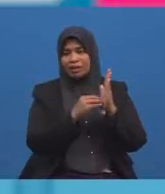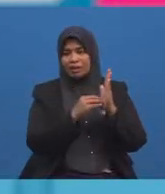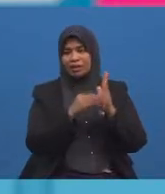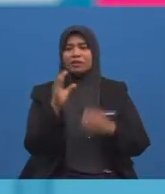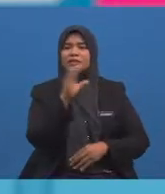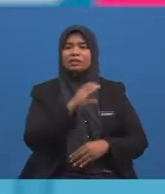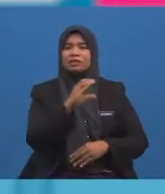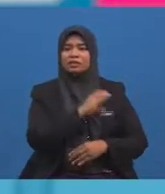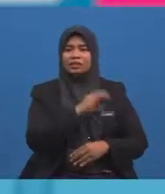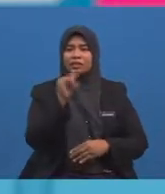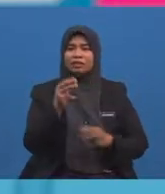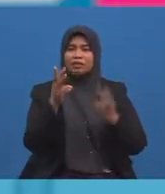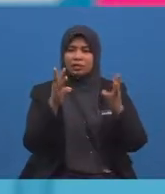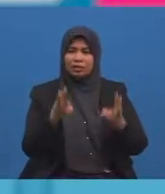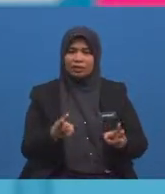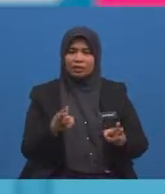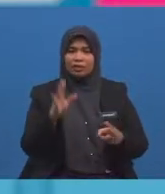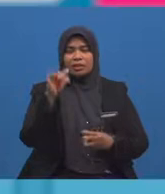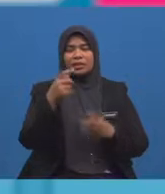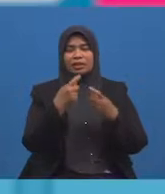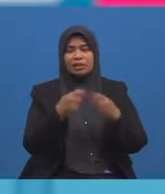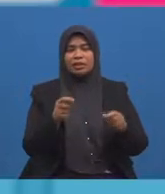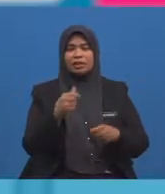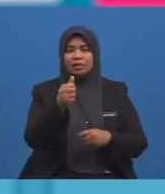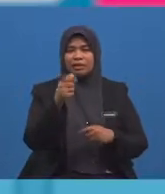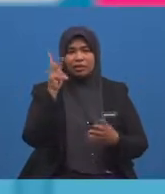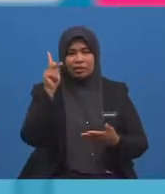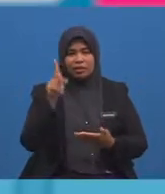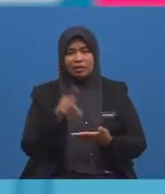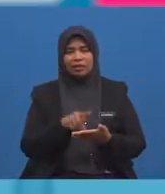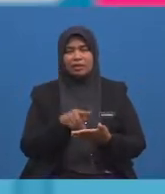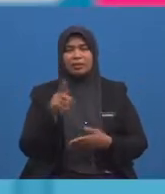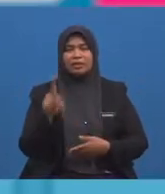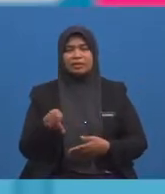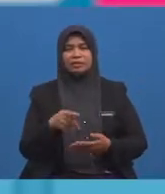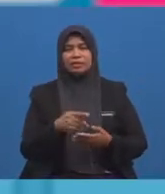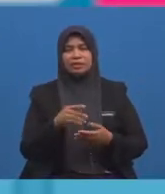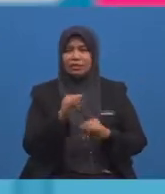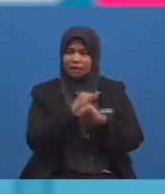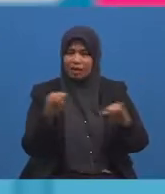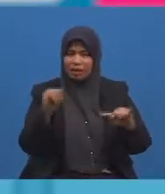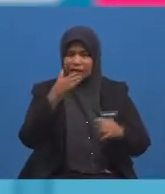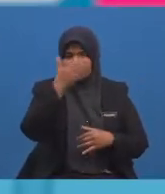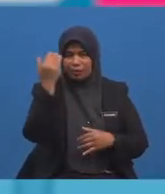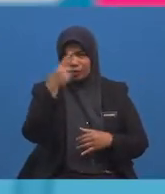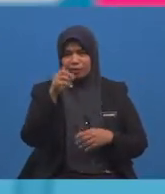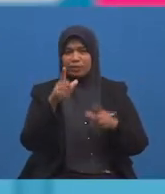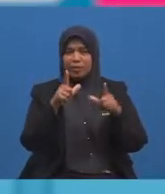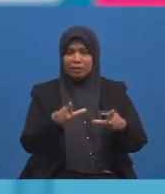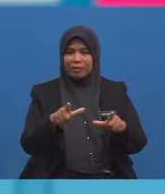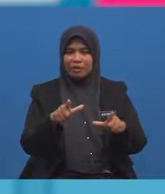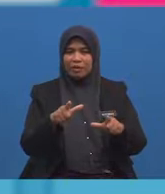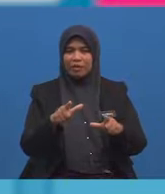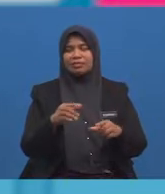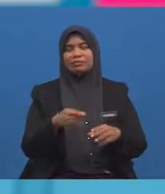ciri-ciri yang diwarisi yang telah anda kenal pasti. Jangan lupa untuk tampalkan hasil